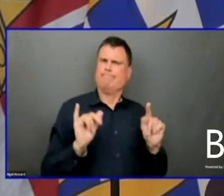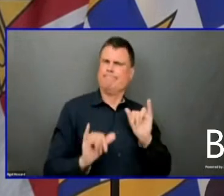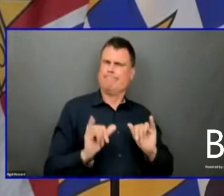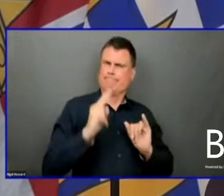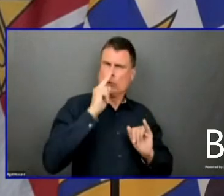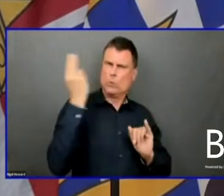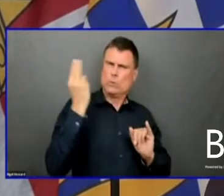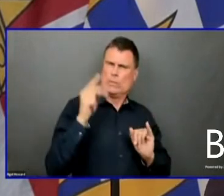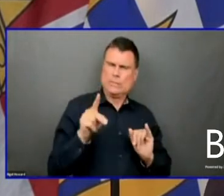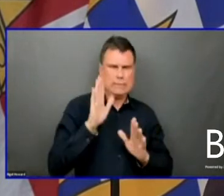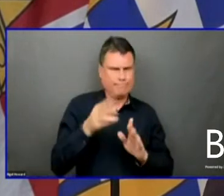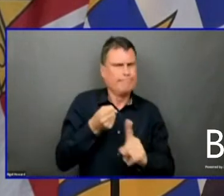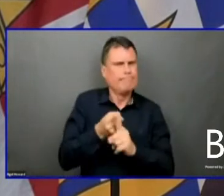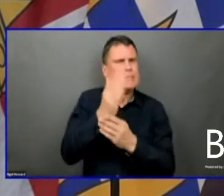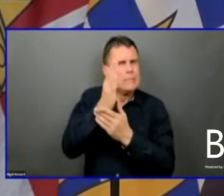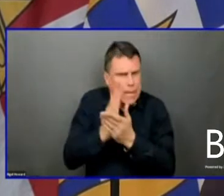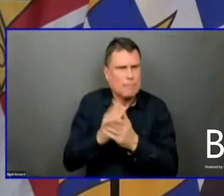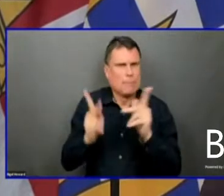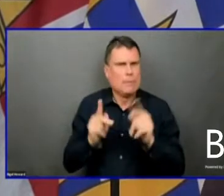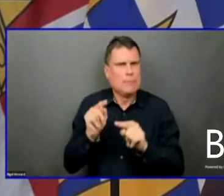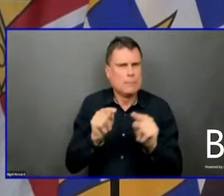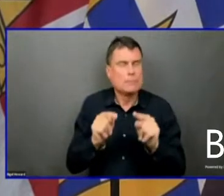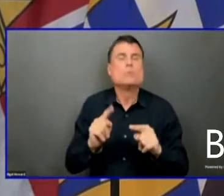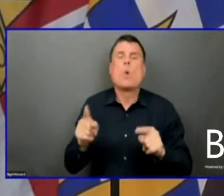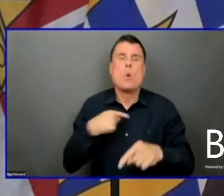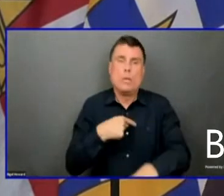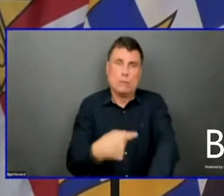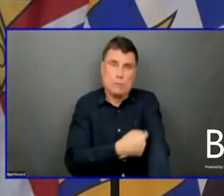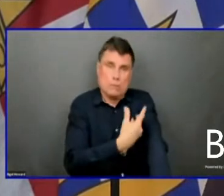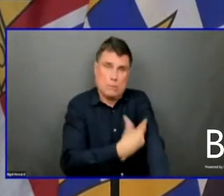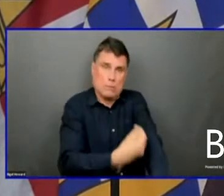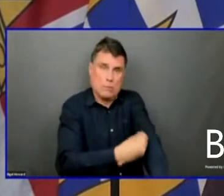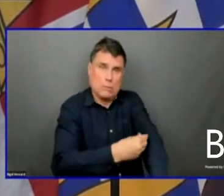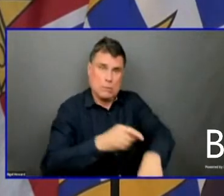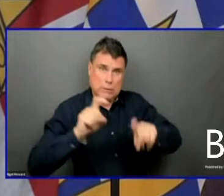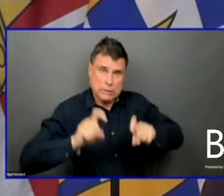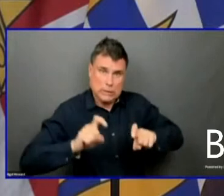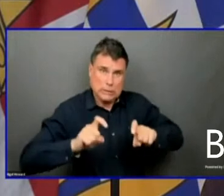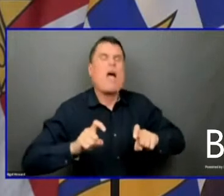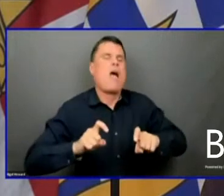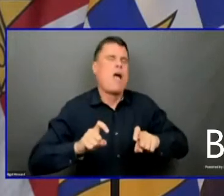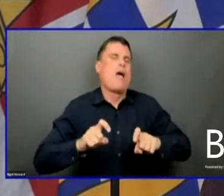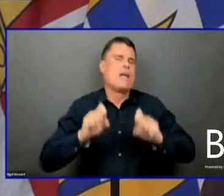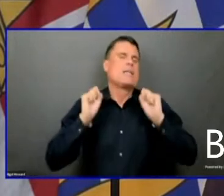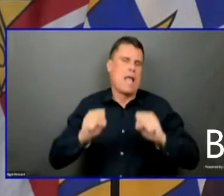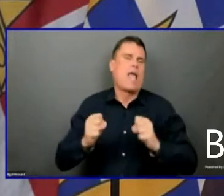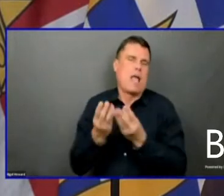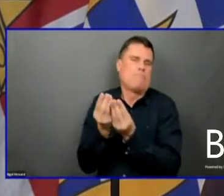个，所以我们一定会有治疗方案，所以